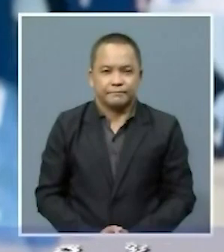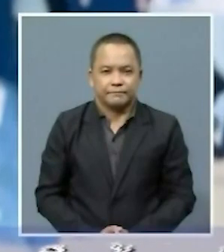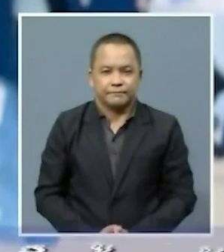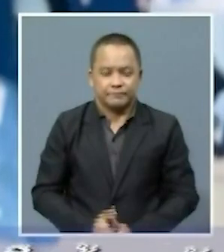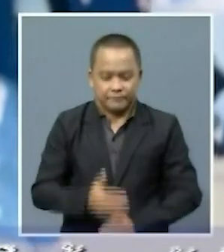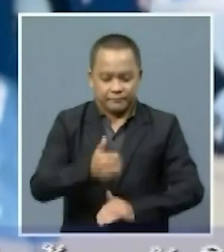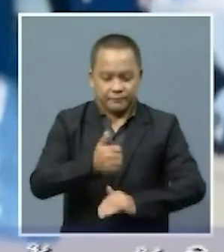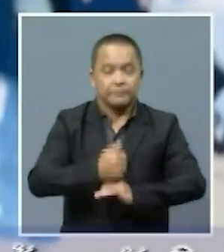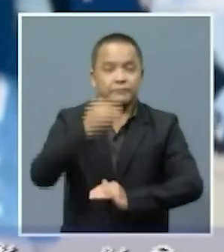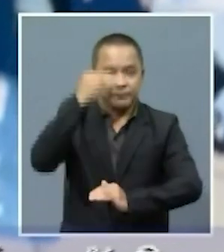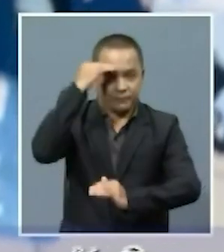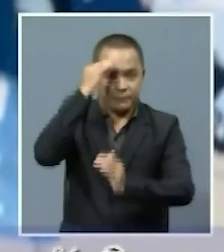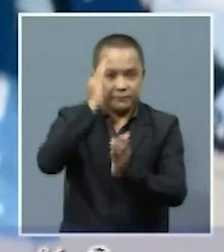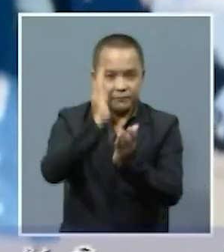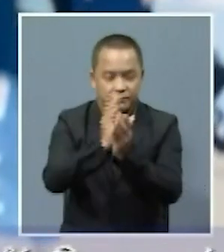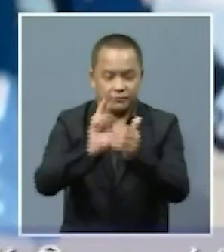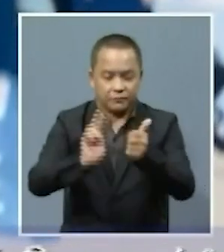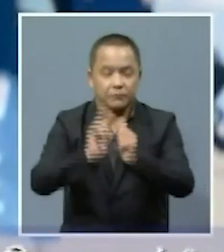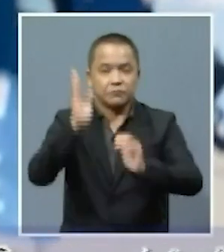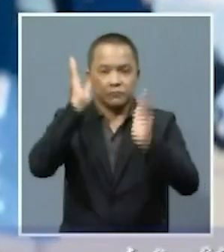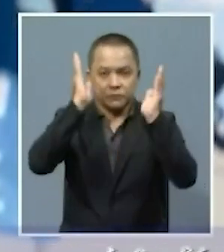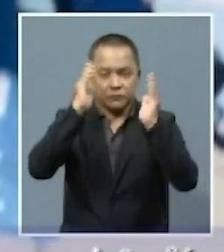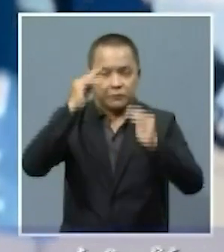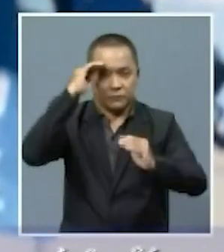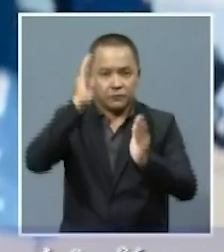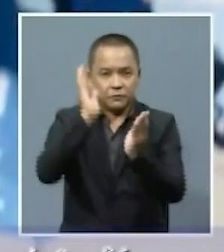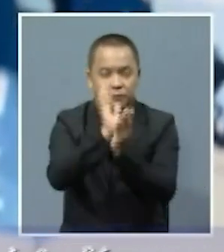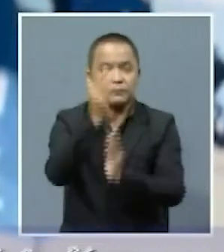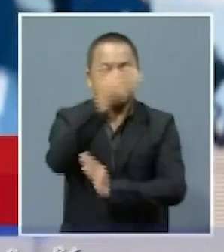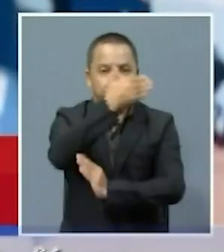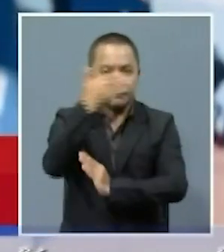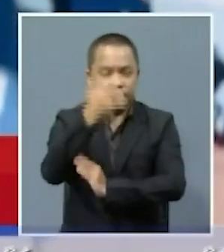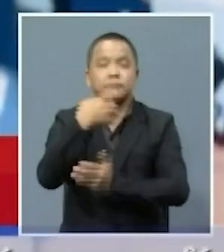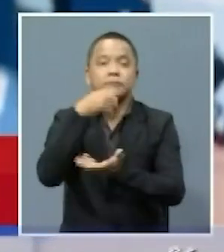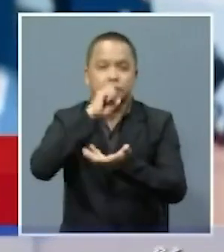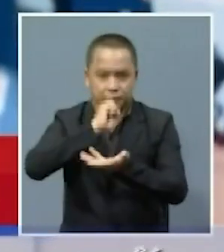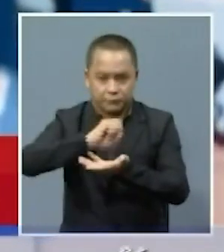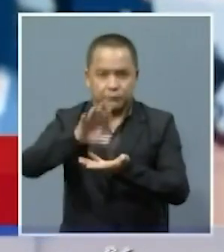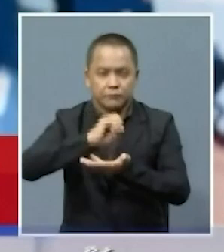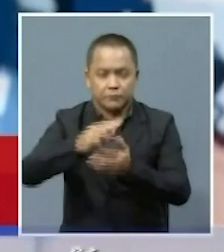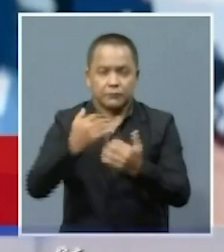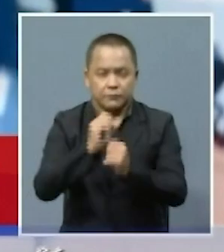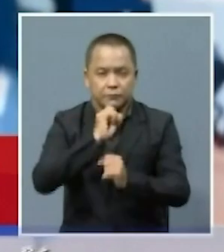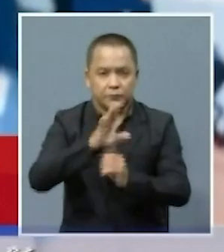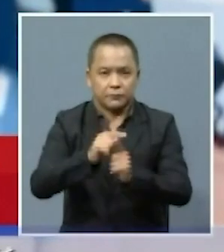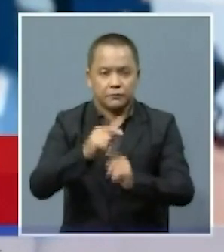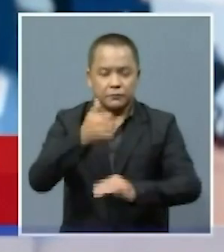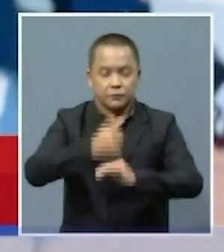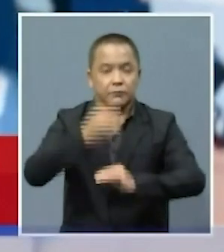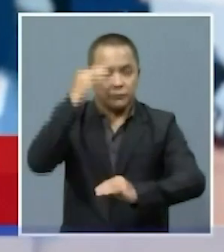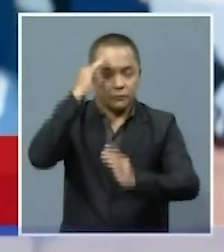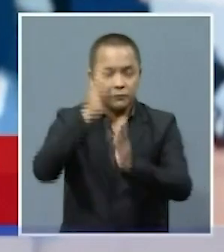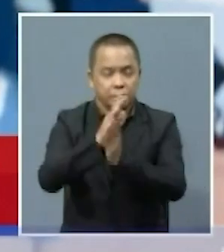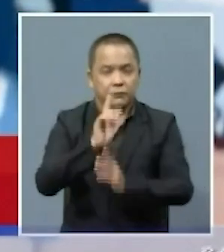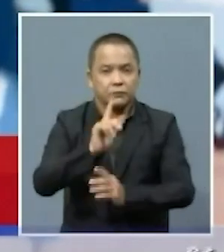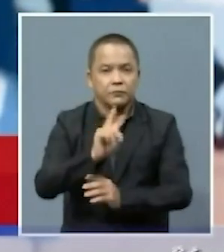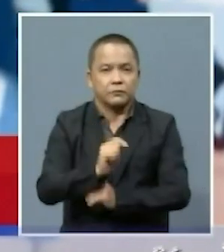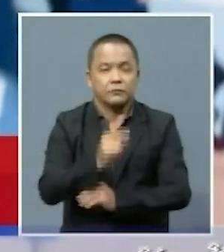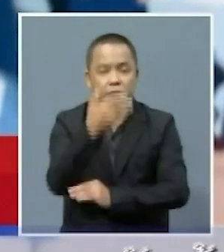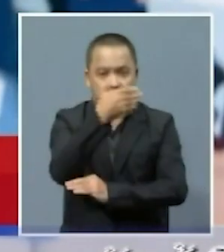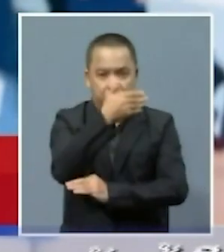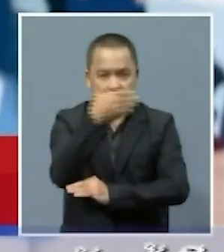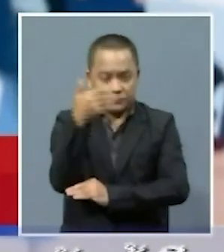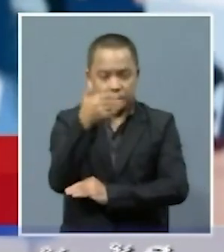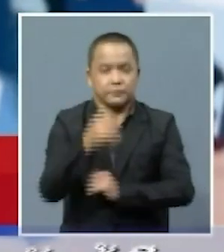พลตำรวจตรีศิริวัฒน์ดีพอรองโฆษกสำนักงานตำรวจแห่งชาตินะคะออกมาบอกเลยว่าตอนนี้พลตำรวจเอกต่อศักดิ์สุวิม